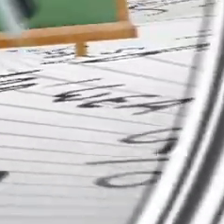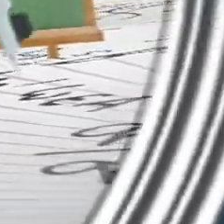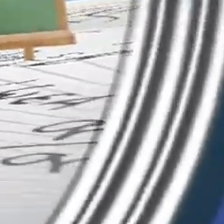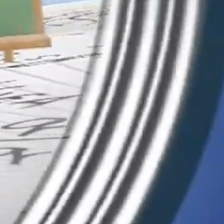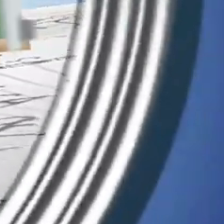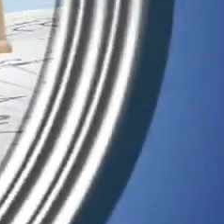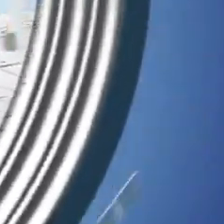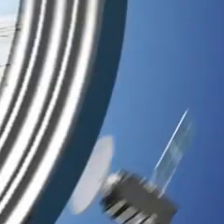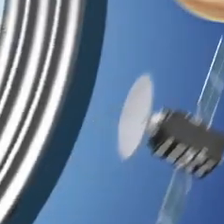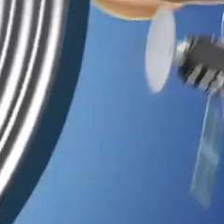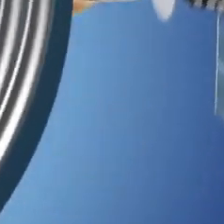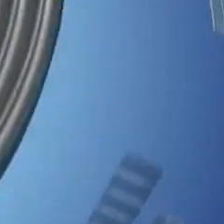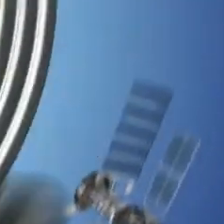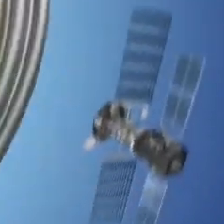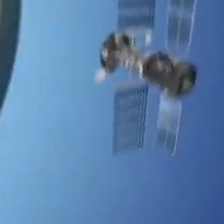Muzica